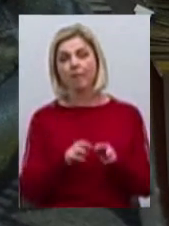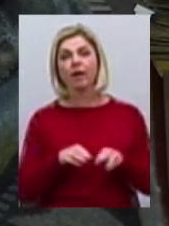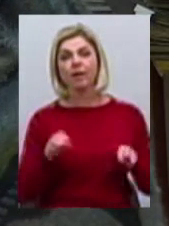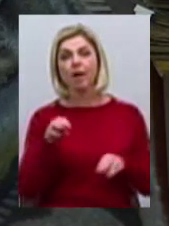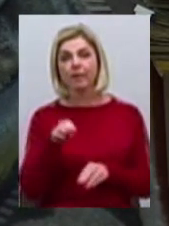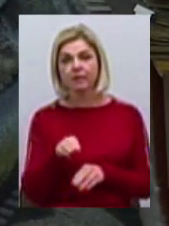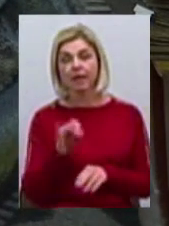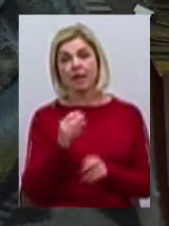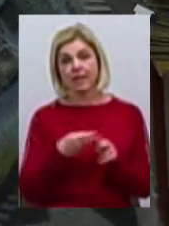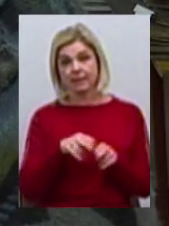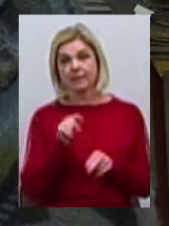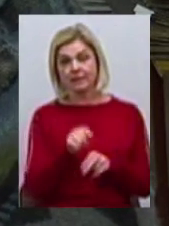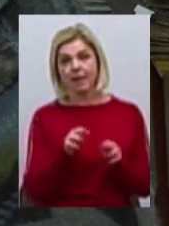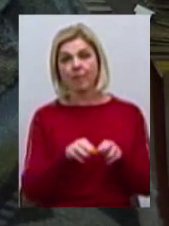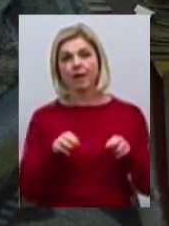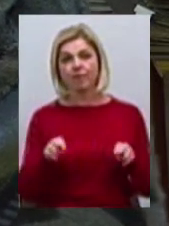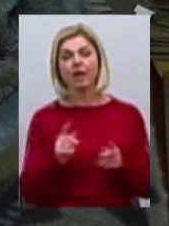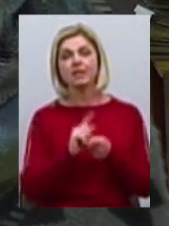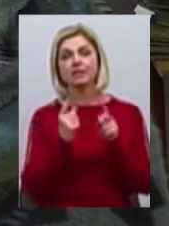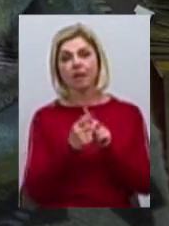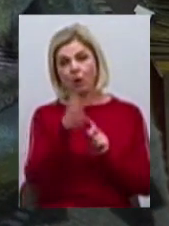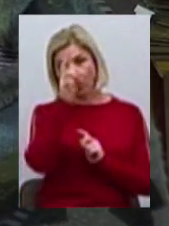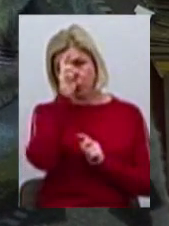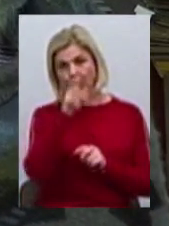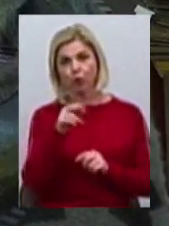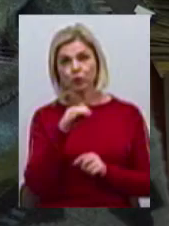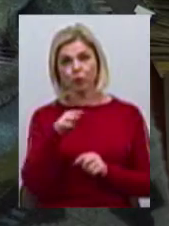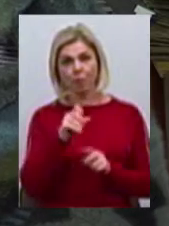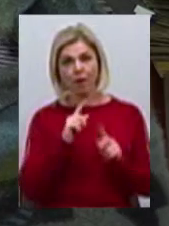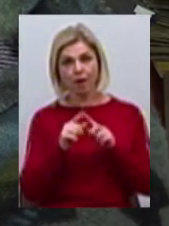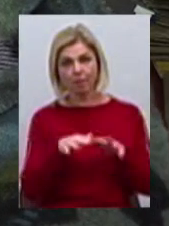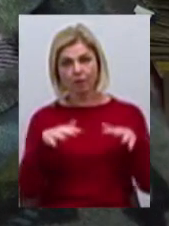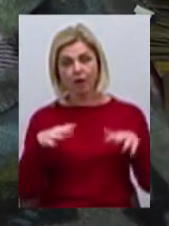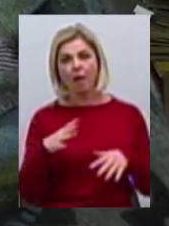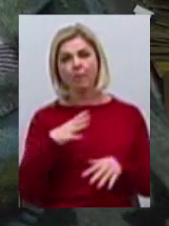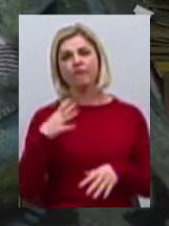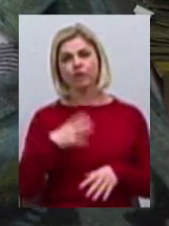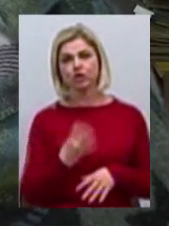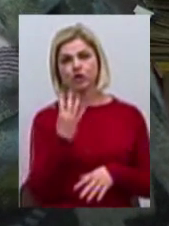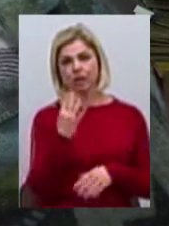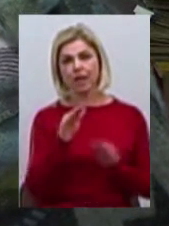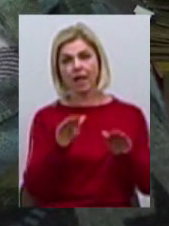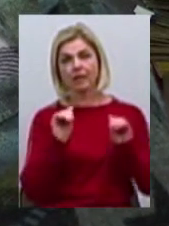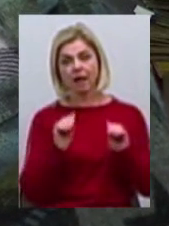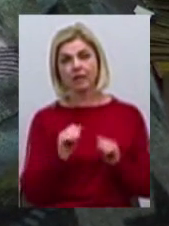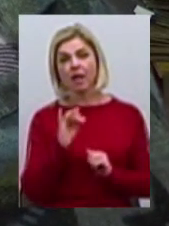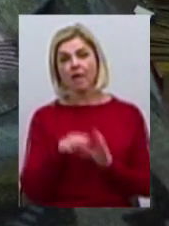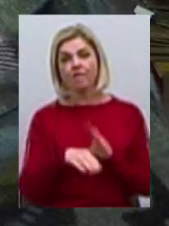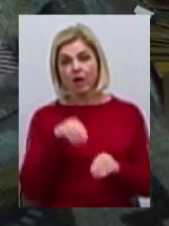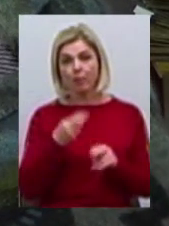стає так звана Государственная дума, яка витримала 4 скликання. І вибори до